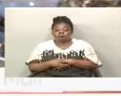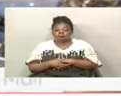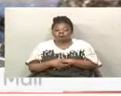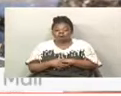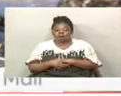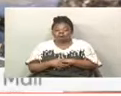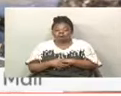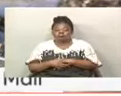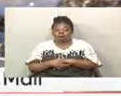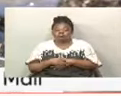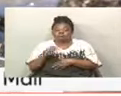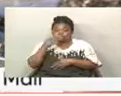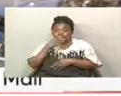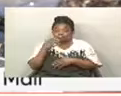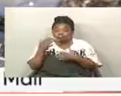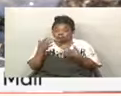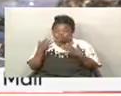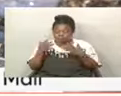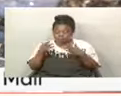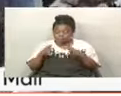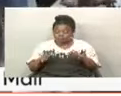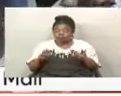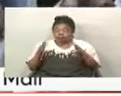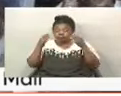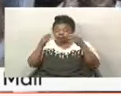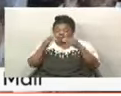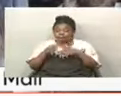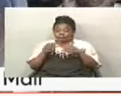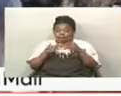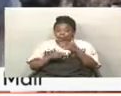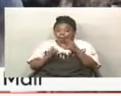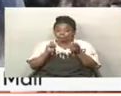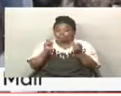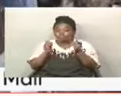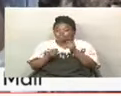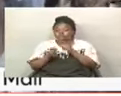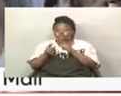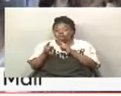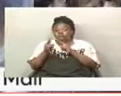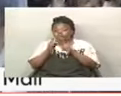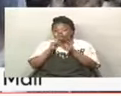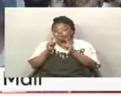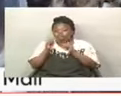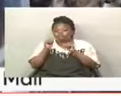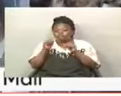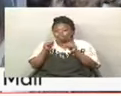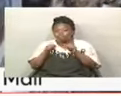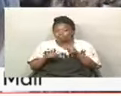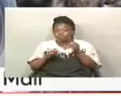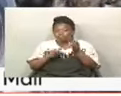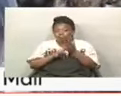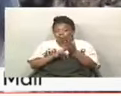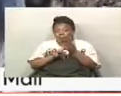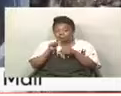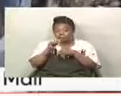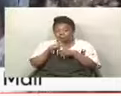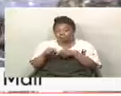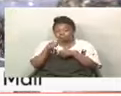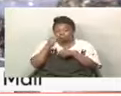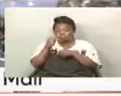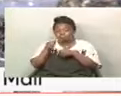omuleka n'asulawo ku makya n'omusengejja n'akyuka bulungi nnyo kala n'oba ng'osobola okumukozesa gwe